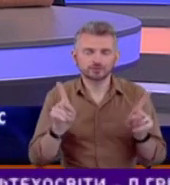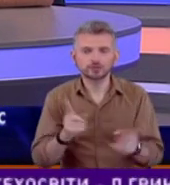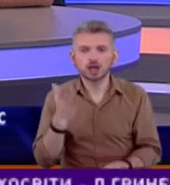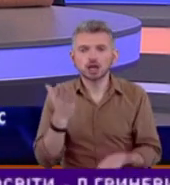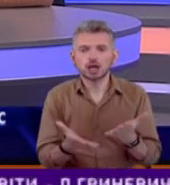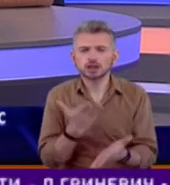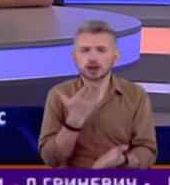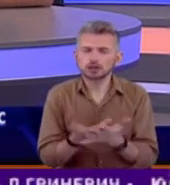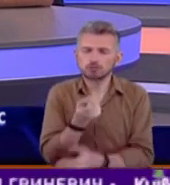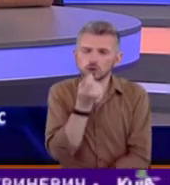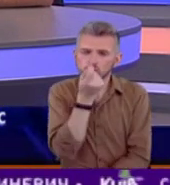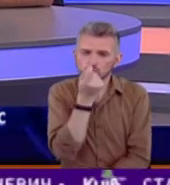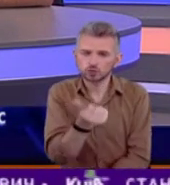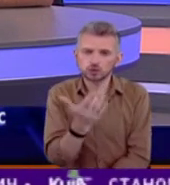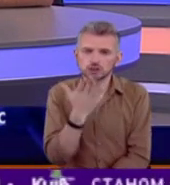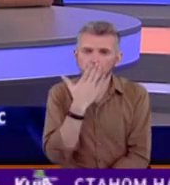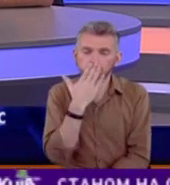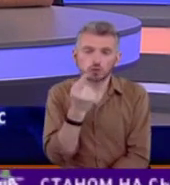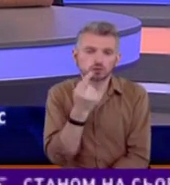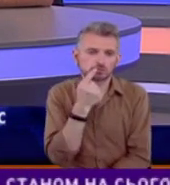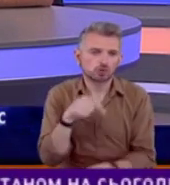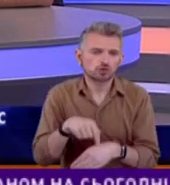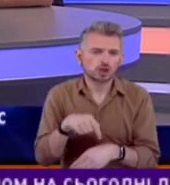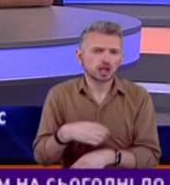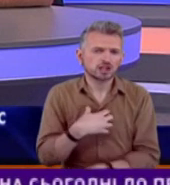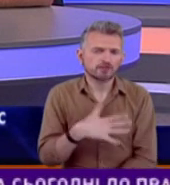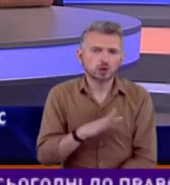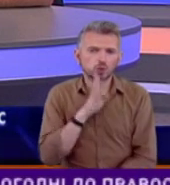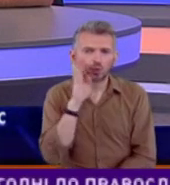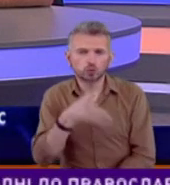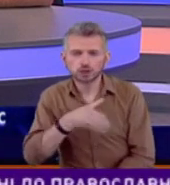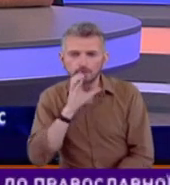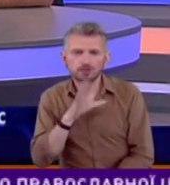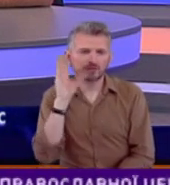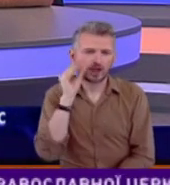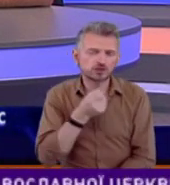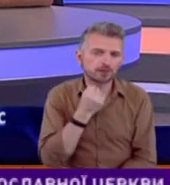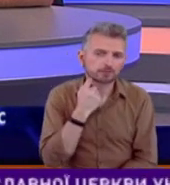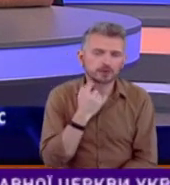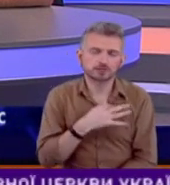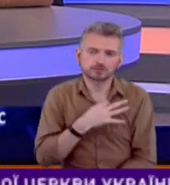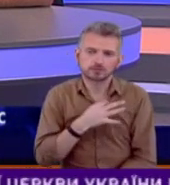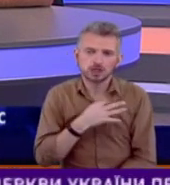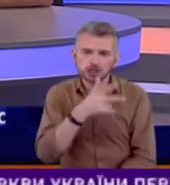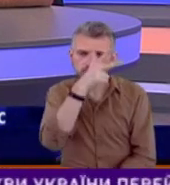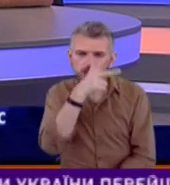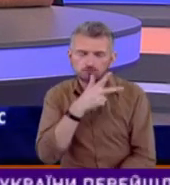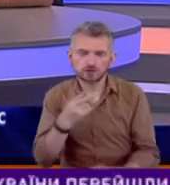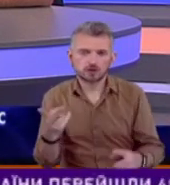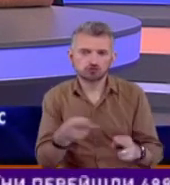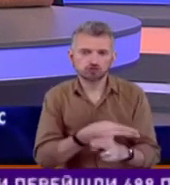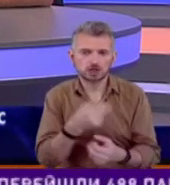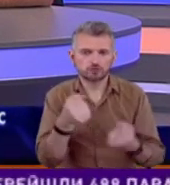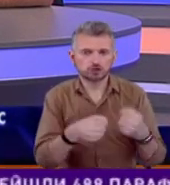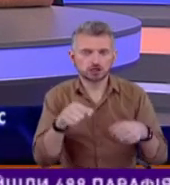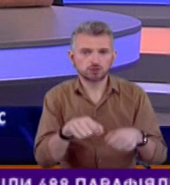Если хотя бы чуть-чуть запаха услышано, неважно, утром ты пил, вечером ты пил и так далее, 3 месяца лишения водительских прав,